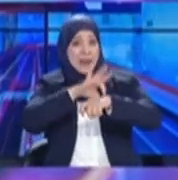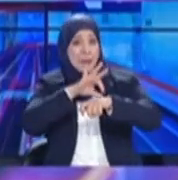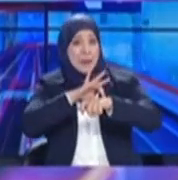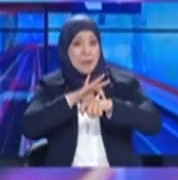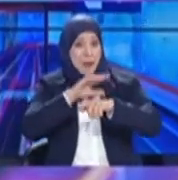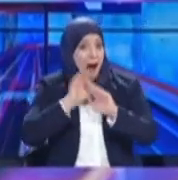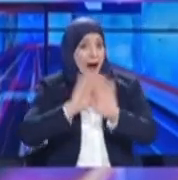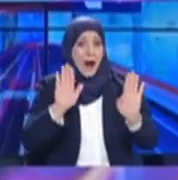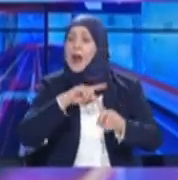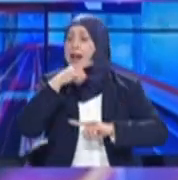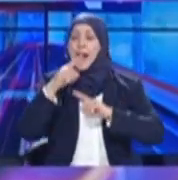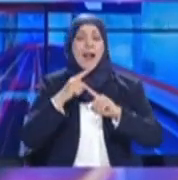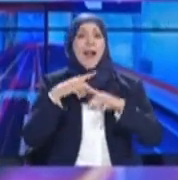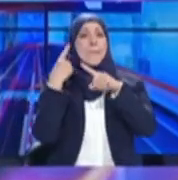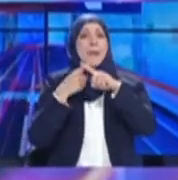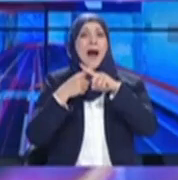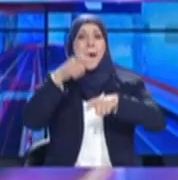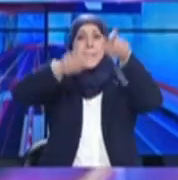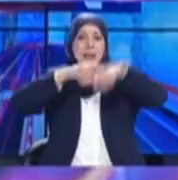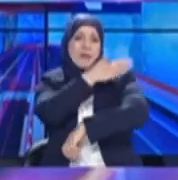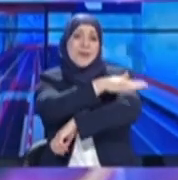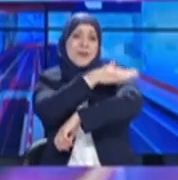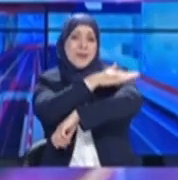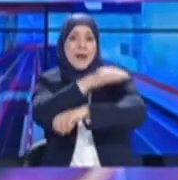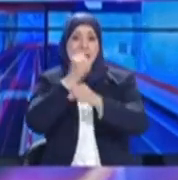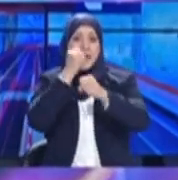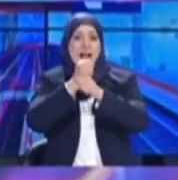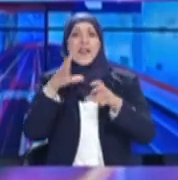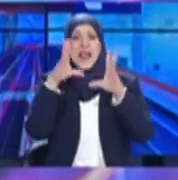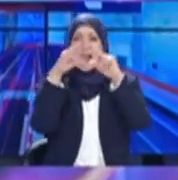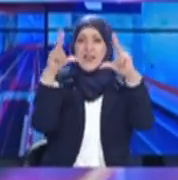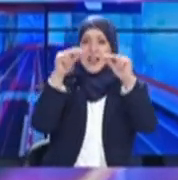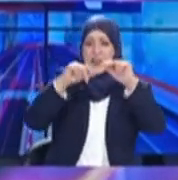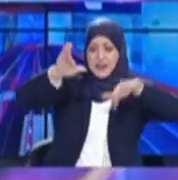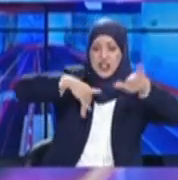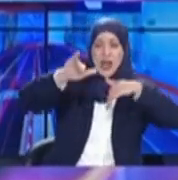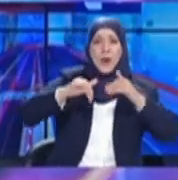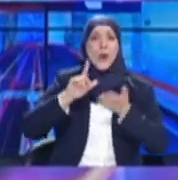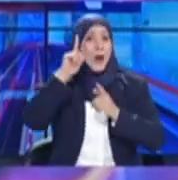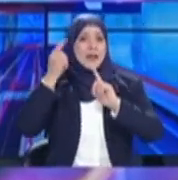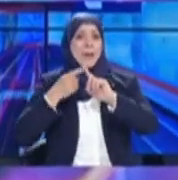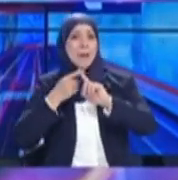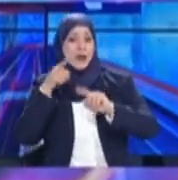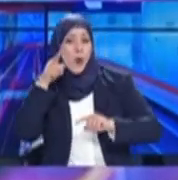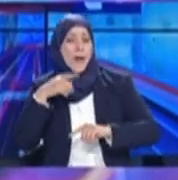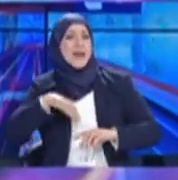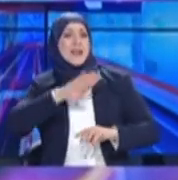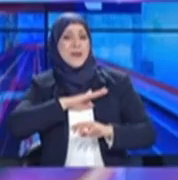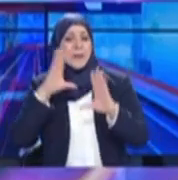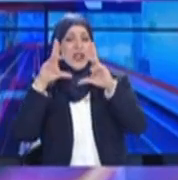عميل البلديه وعم للنظافه اليوم اليوم في المواجهه وبفضل ما تكون هناك عمليه تعقيم